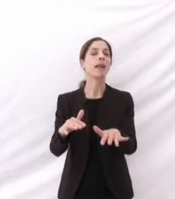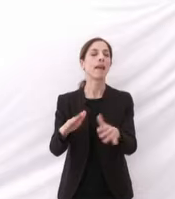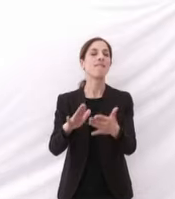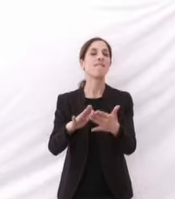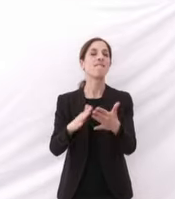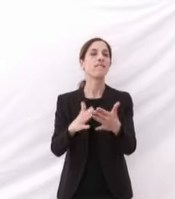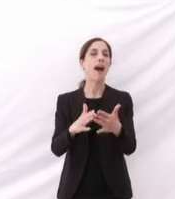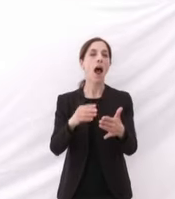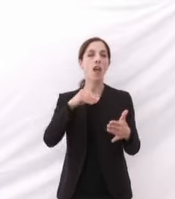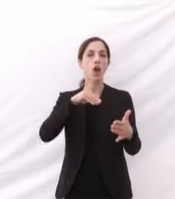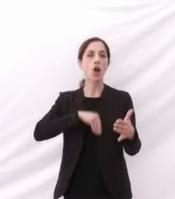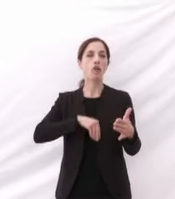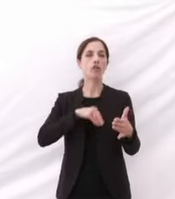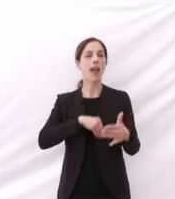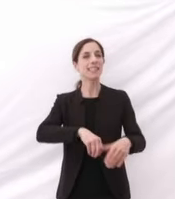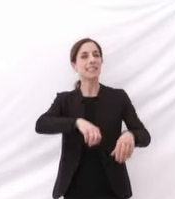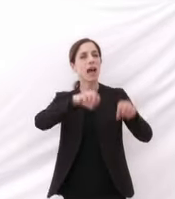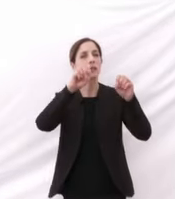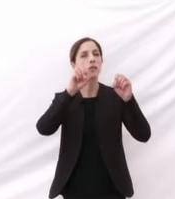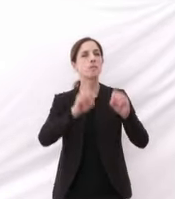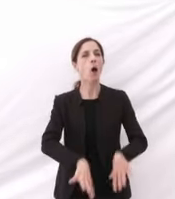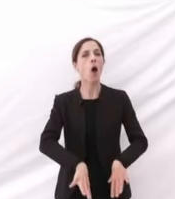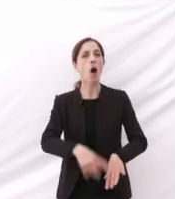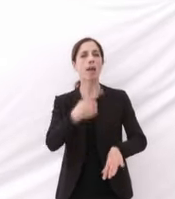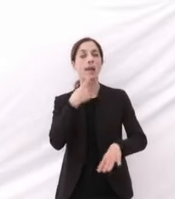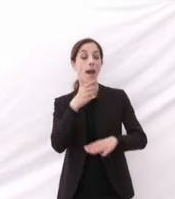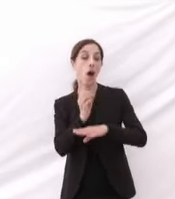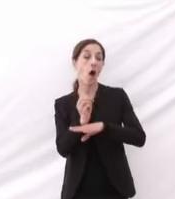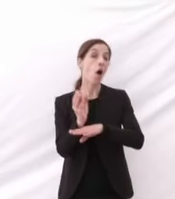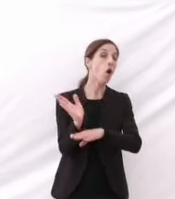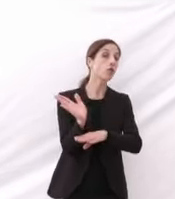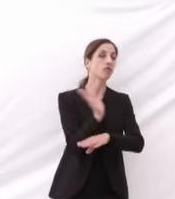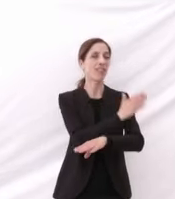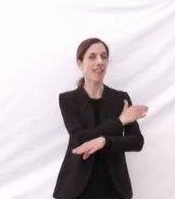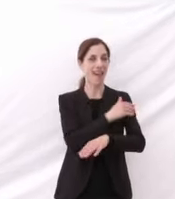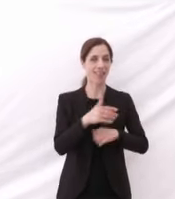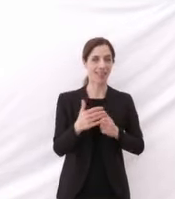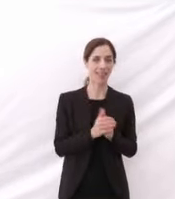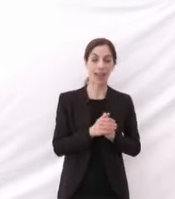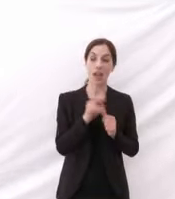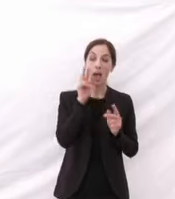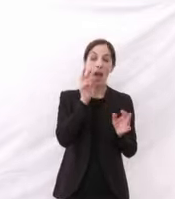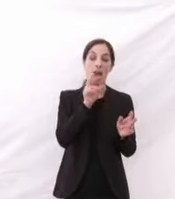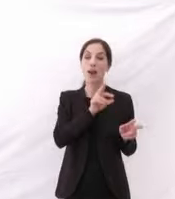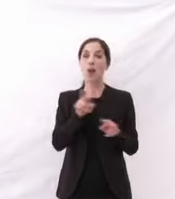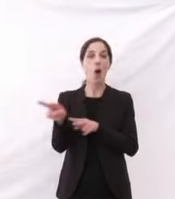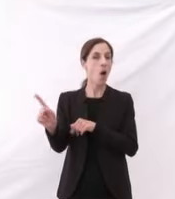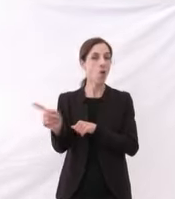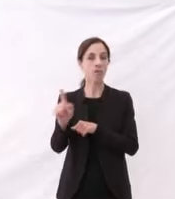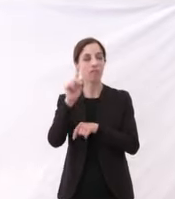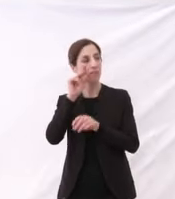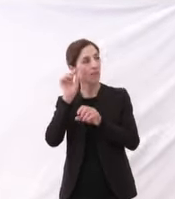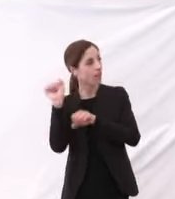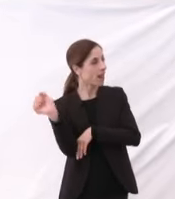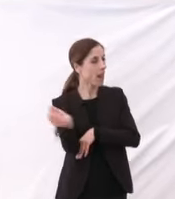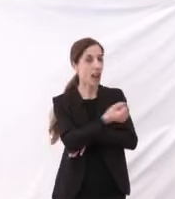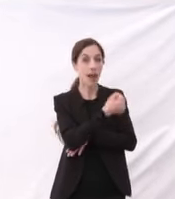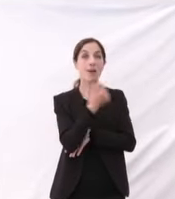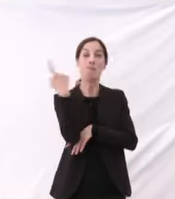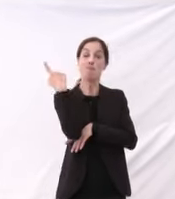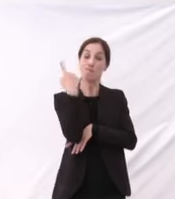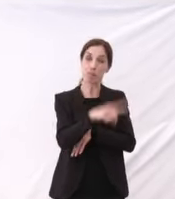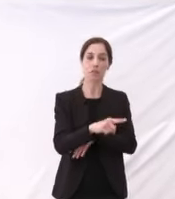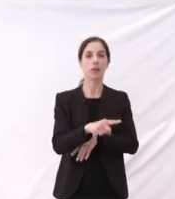coscienza sporca di un Occidente che volge la testa dall'altra parte, un Occidente